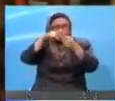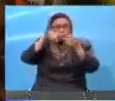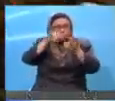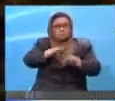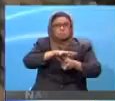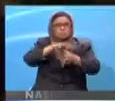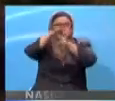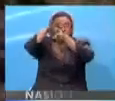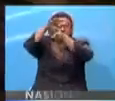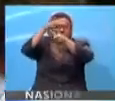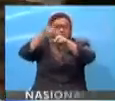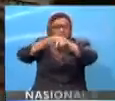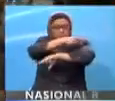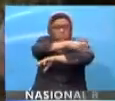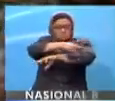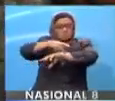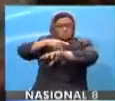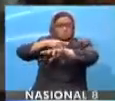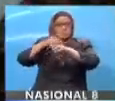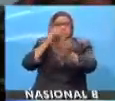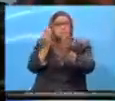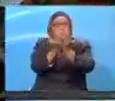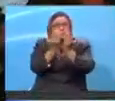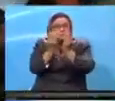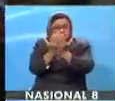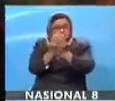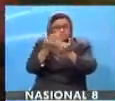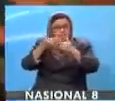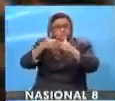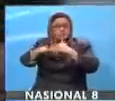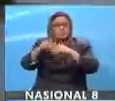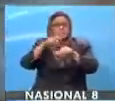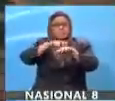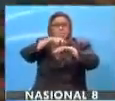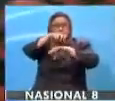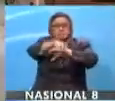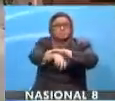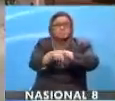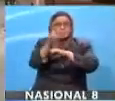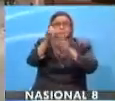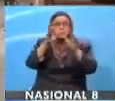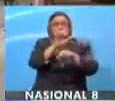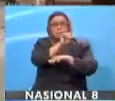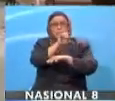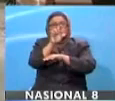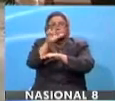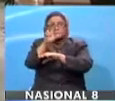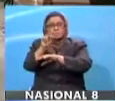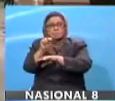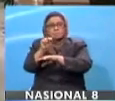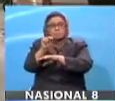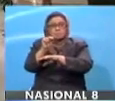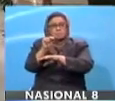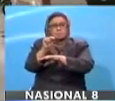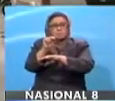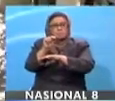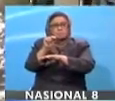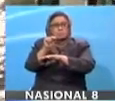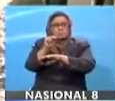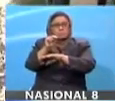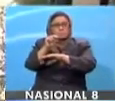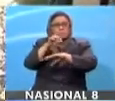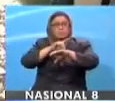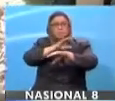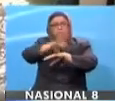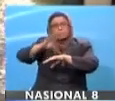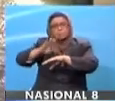menurunkan seorang penumpang iaitu Adun Bukit Ibam, Datuk Wan Kadiri Wan Mahusin. Namun juruterbang tidak membuat sebarang panggilan kecemasan antara